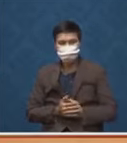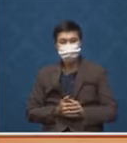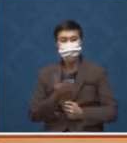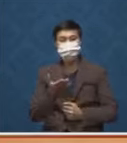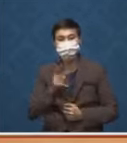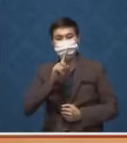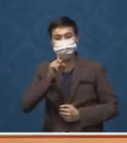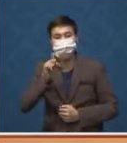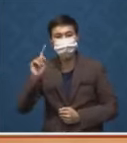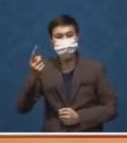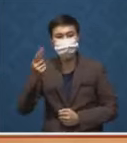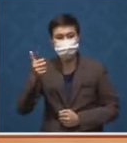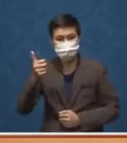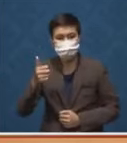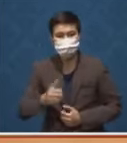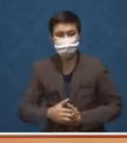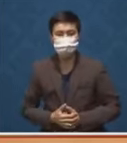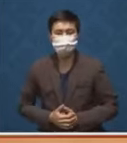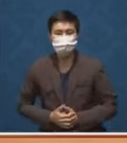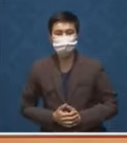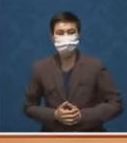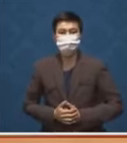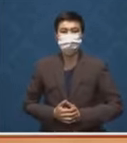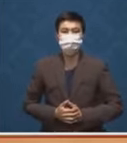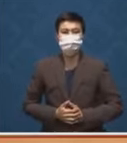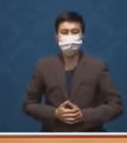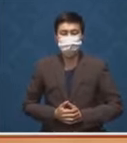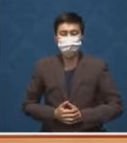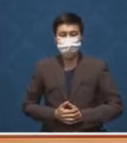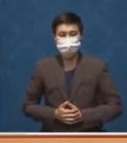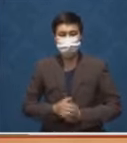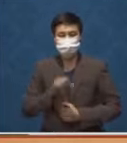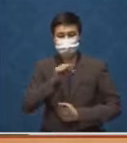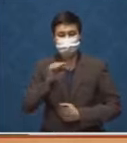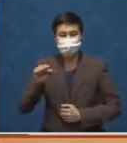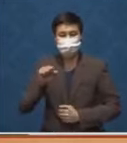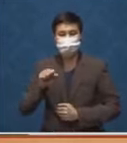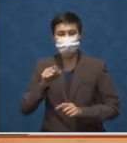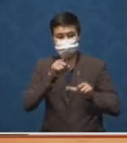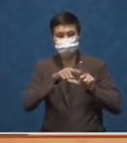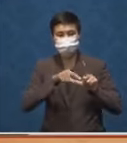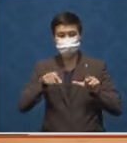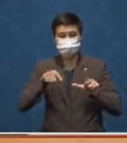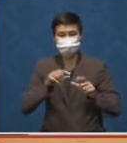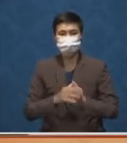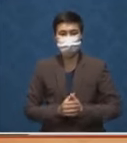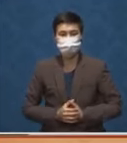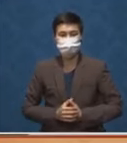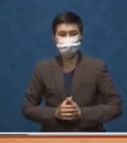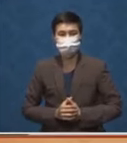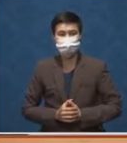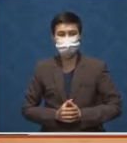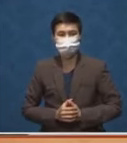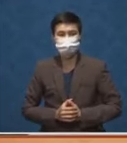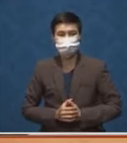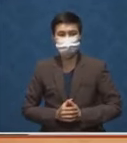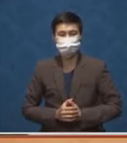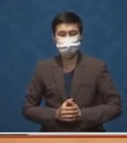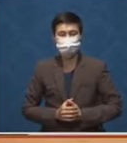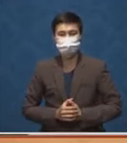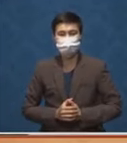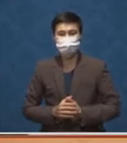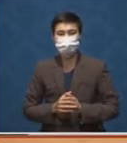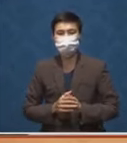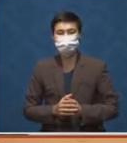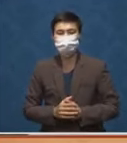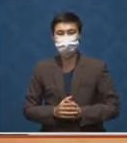ครับ เรียนท่านประธานค่ะสิริกัญญาตันสกุลผู้แทนราษฎรแบบบัญชีรายชื่อพรรคก้าวไกลค่ะเอาเรื่องหัวไม่หัวก่อนนะ